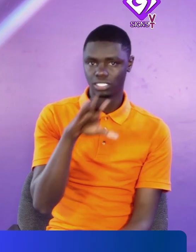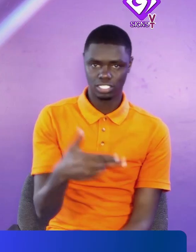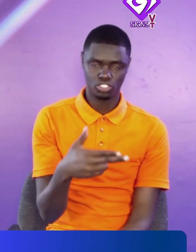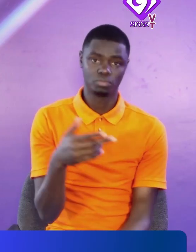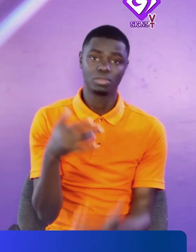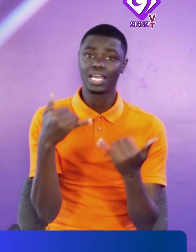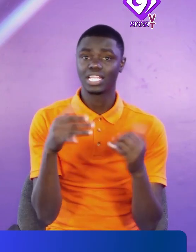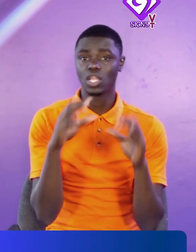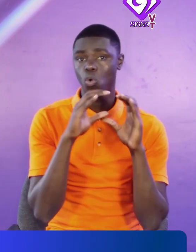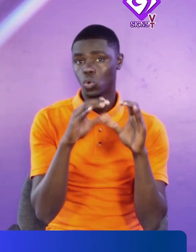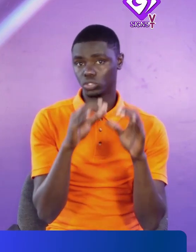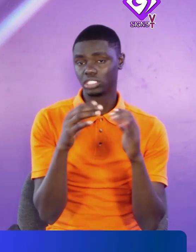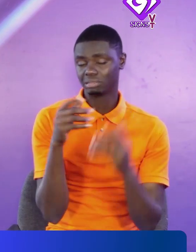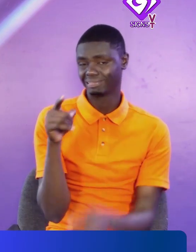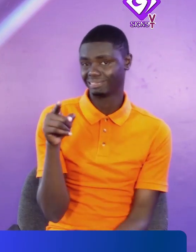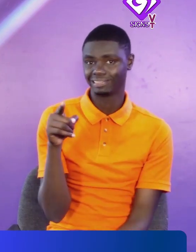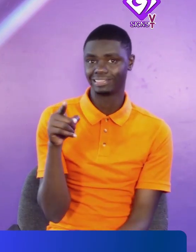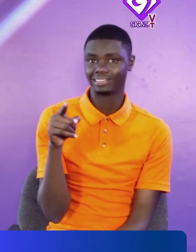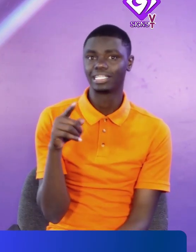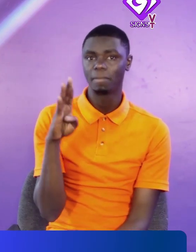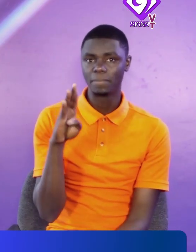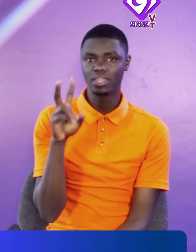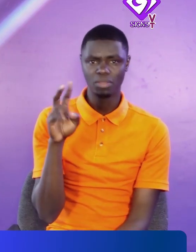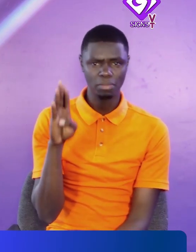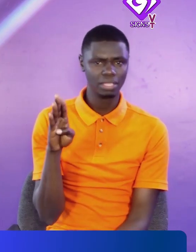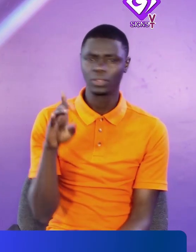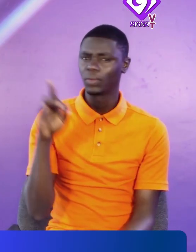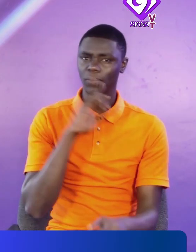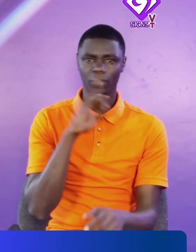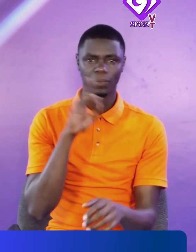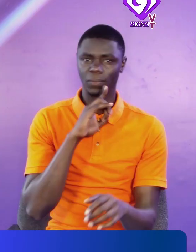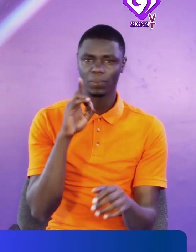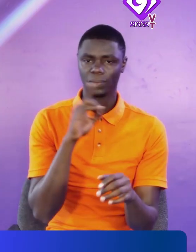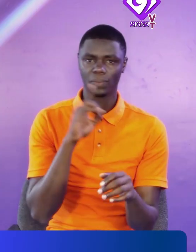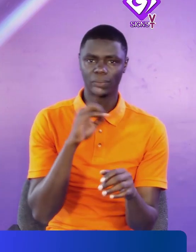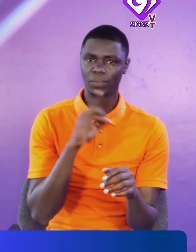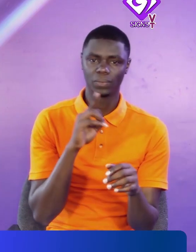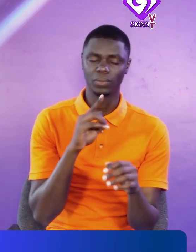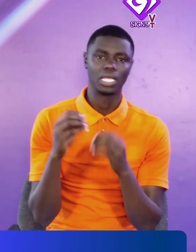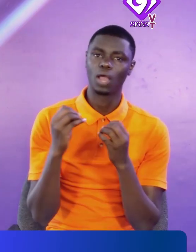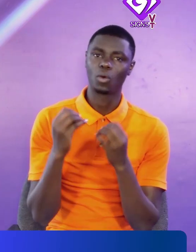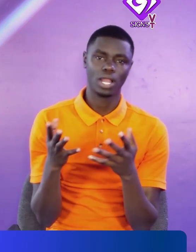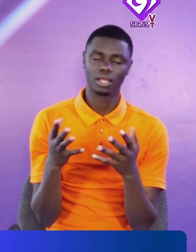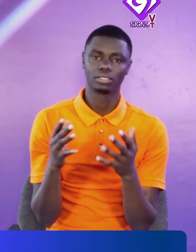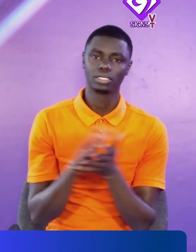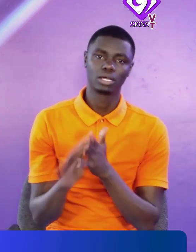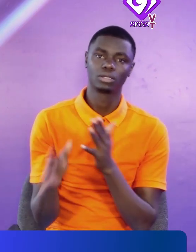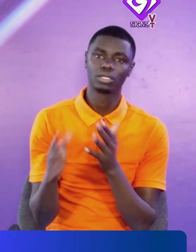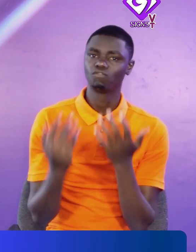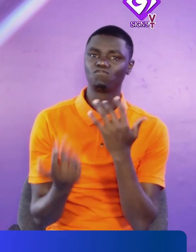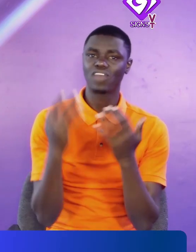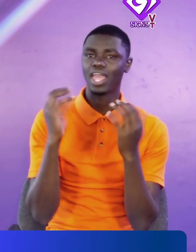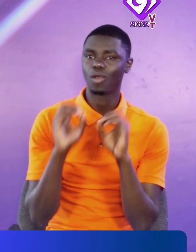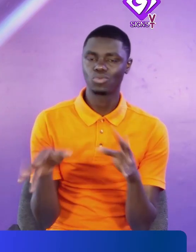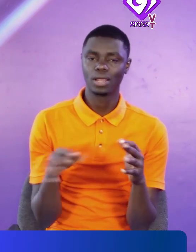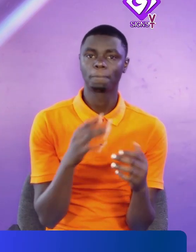Niko Kovac ni kama BVB wamejipata. Walikuwa wanajitafuta, wamejipata. Kwa Bundesliga, Bayern ndo anaongoza